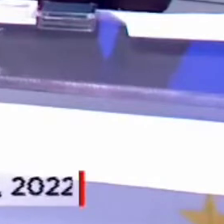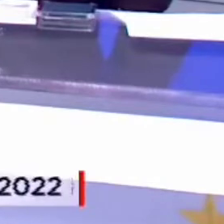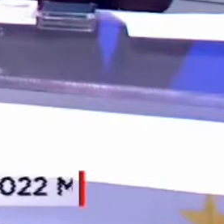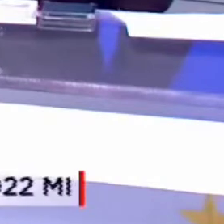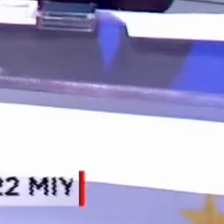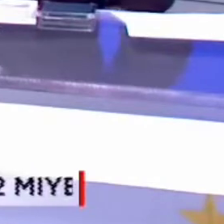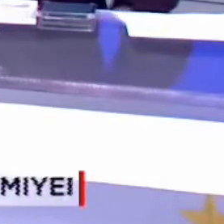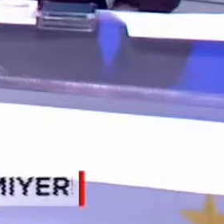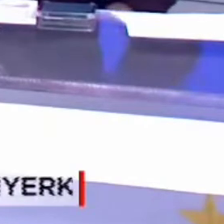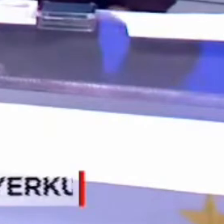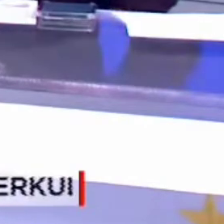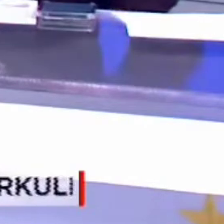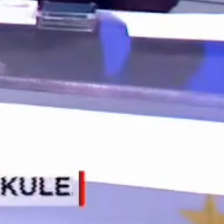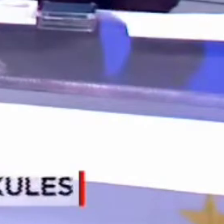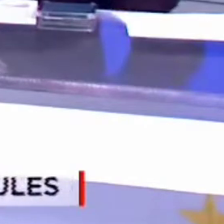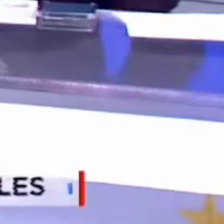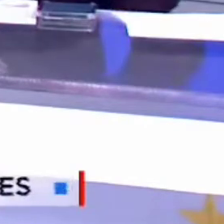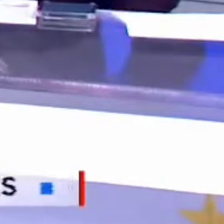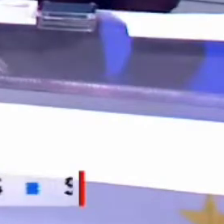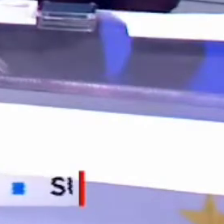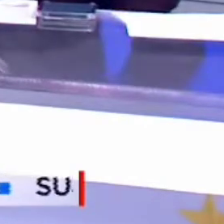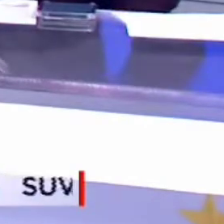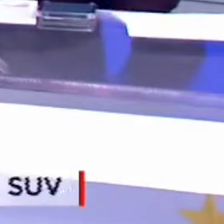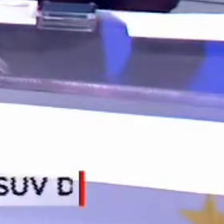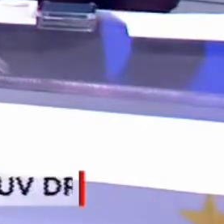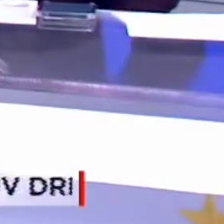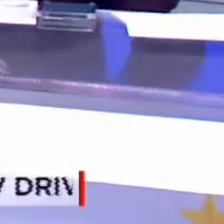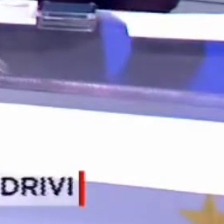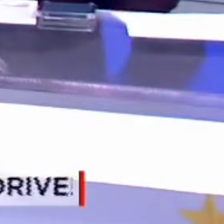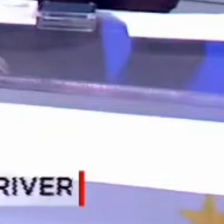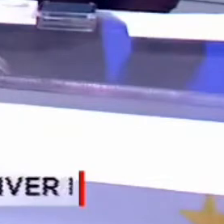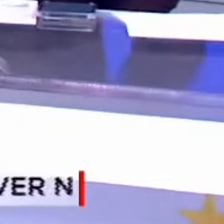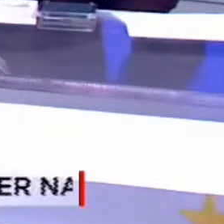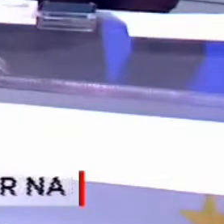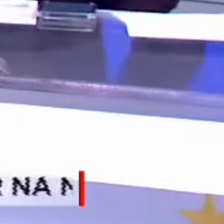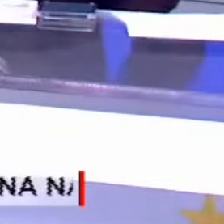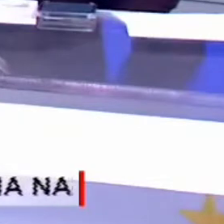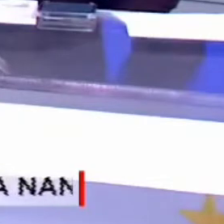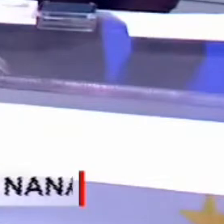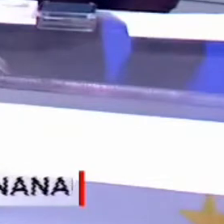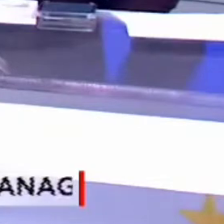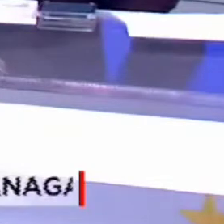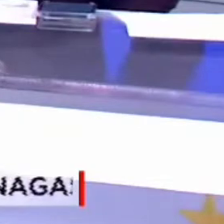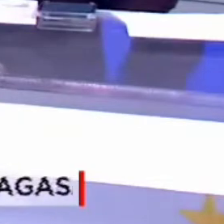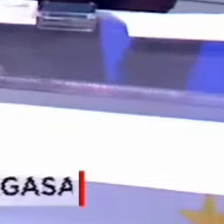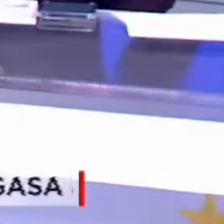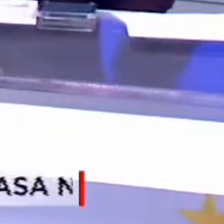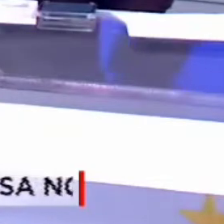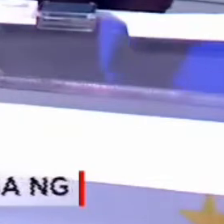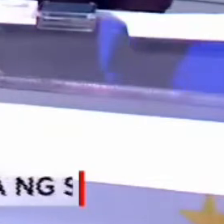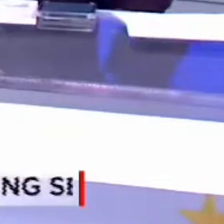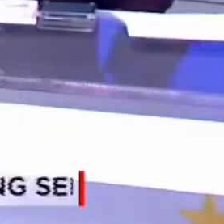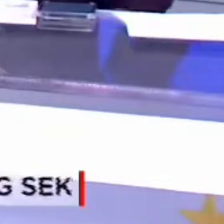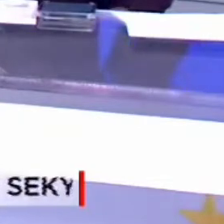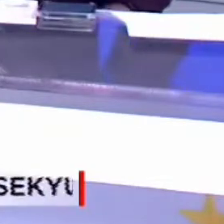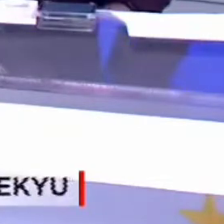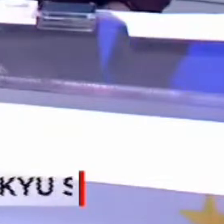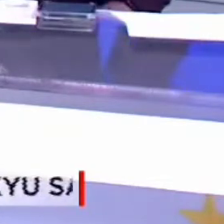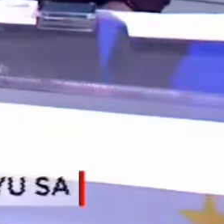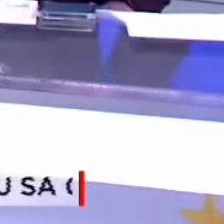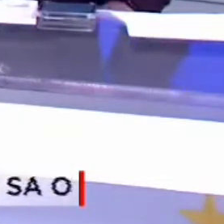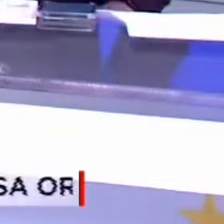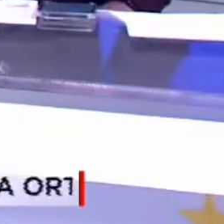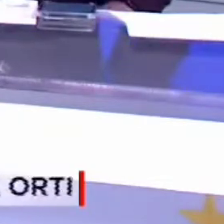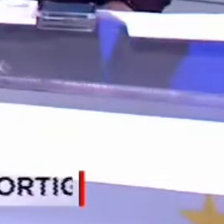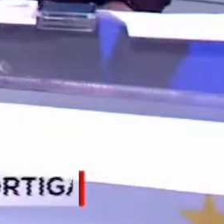June 5. Nag-sorry siya sa biktima pero hindi na rin niya maalala ang ginawang pananagasa. Nasa front line ang balitang yan